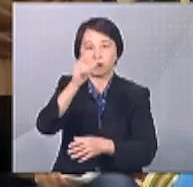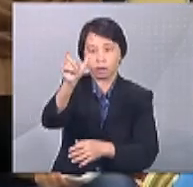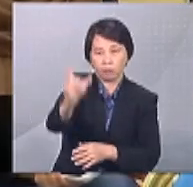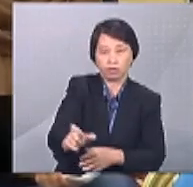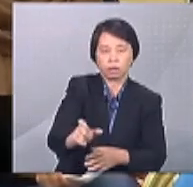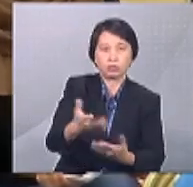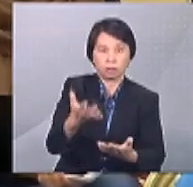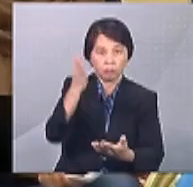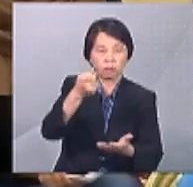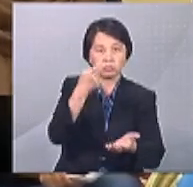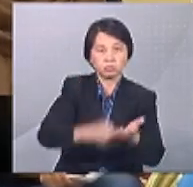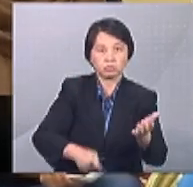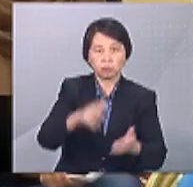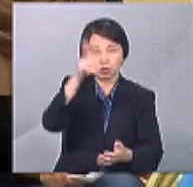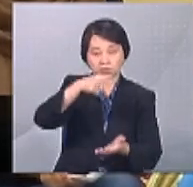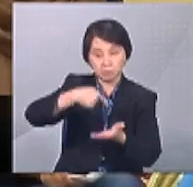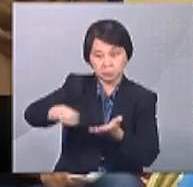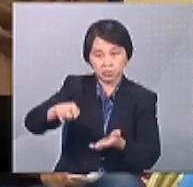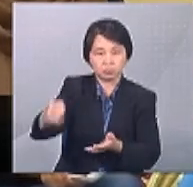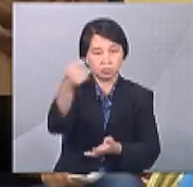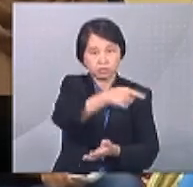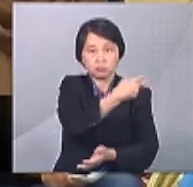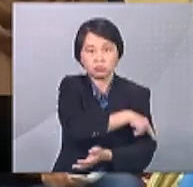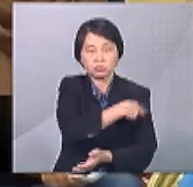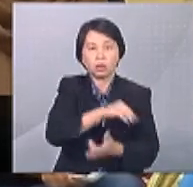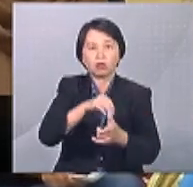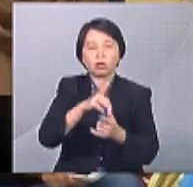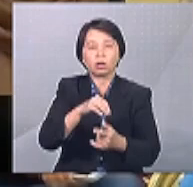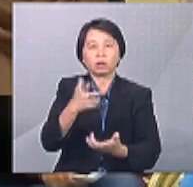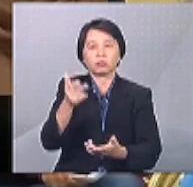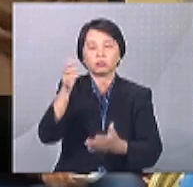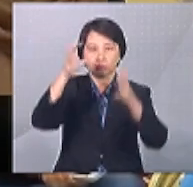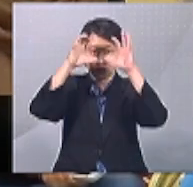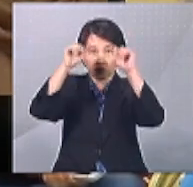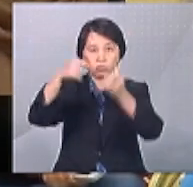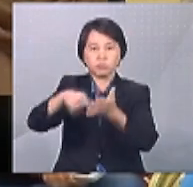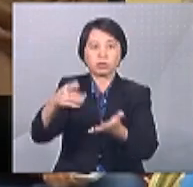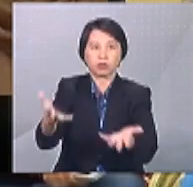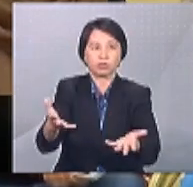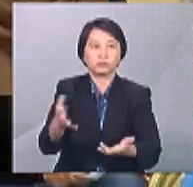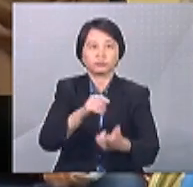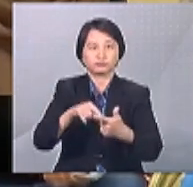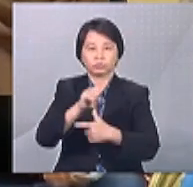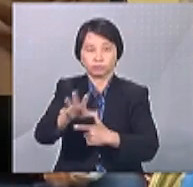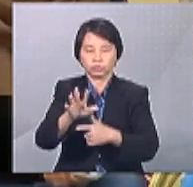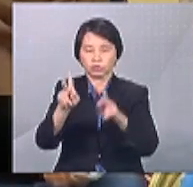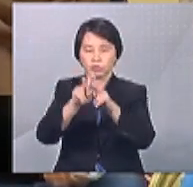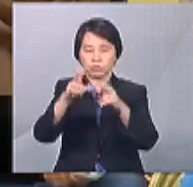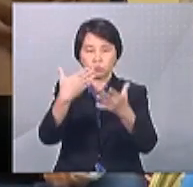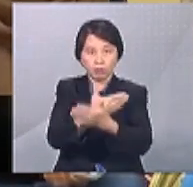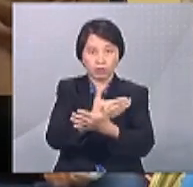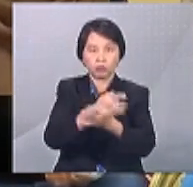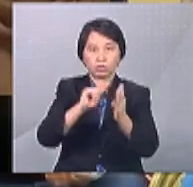saringan akan ditanggung oleh kerajaan atau majikan? Soalan kedua saya, mas test COVID-19 sedang dijalankan di Kampung Baru